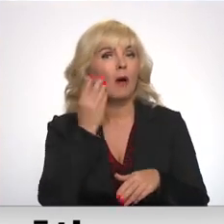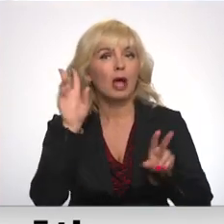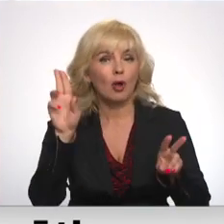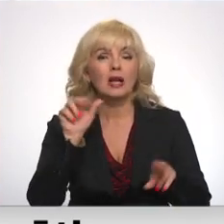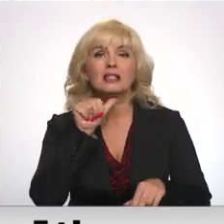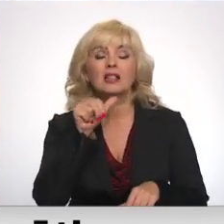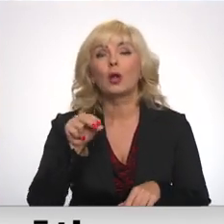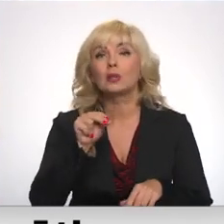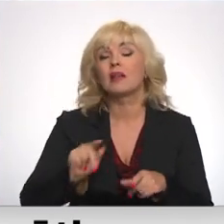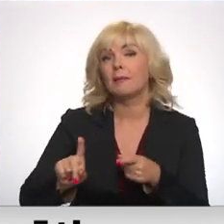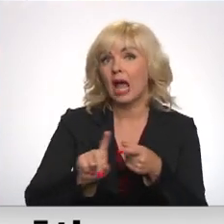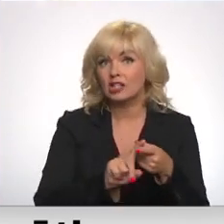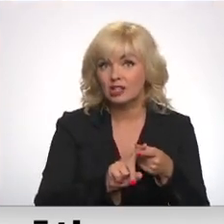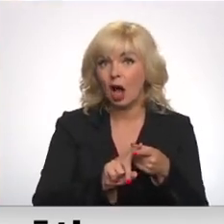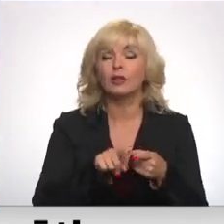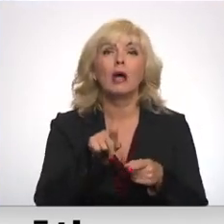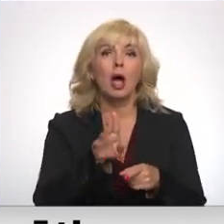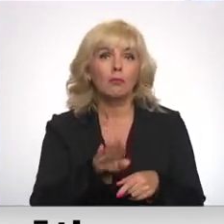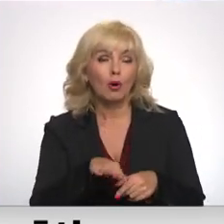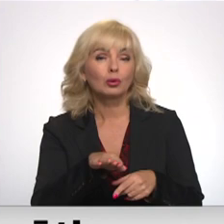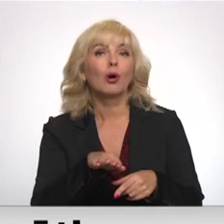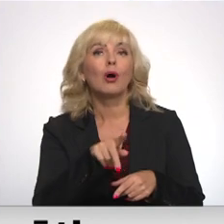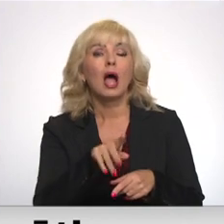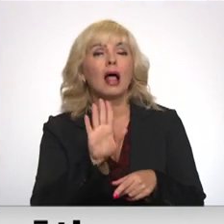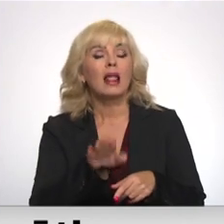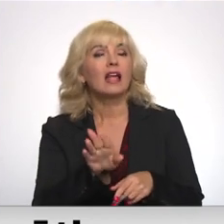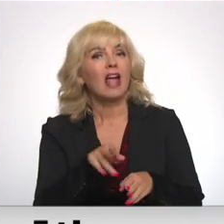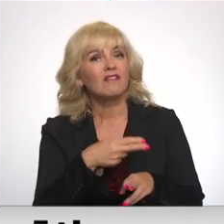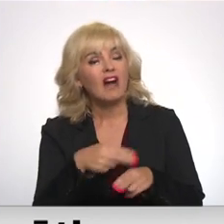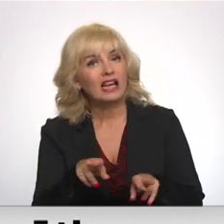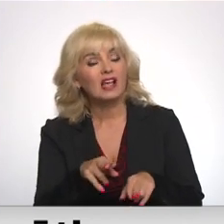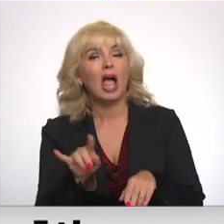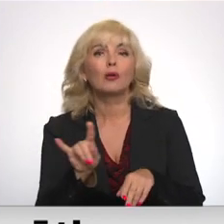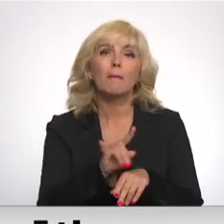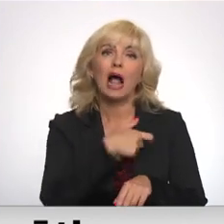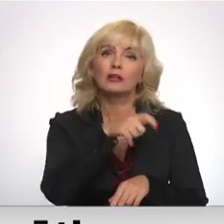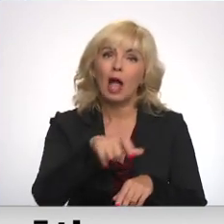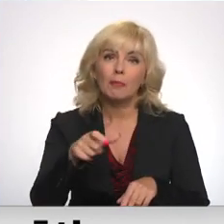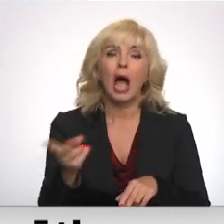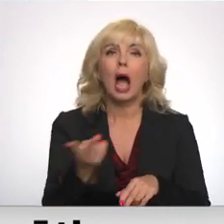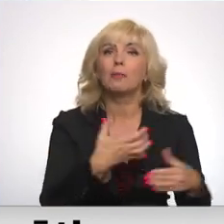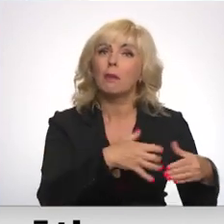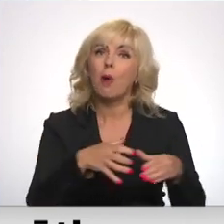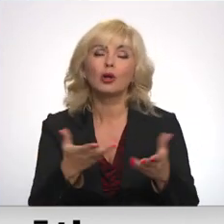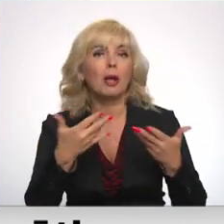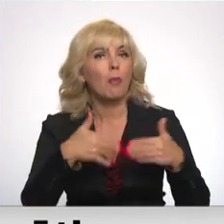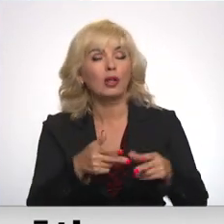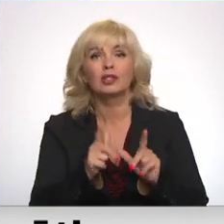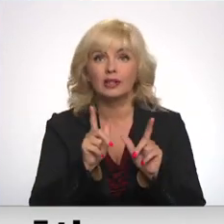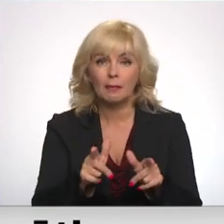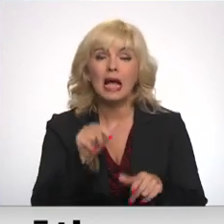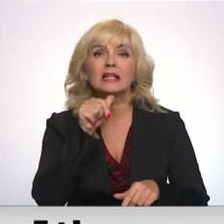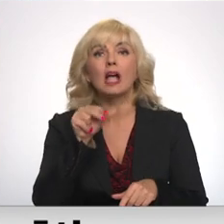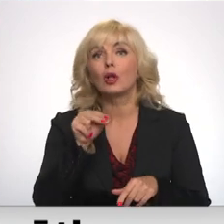un Zemnieku savienība. Tam, ka tādējādi varētu tikt maldināti vēlētāji, abu partiju politiķi nepiekrīt. Zaļo un Zemnieku